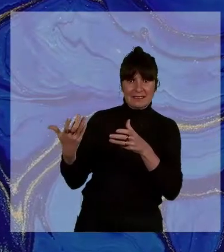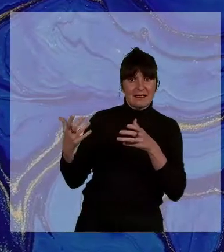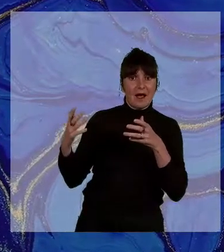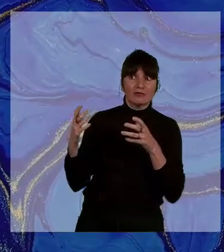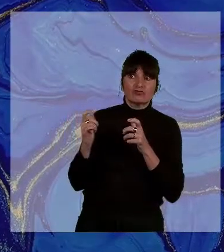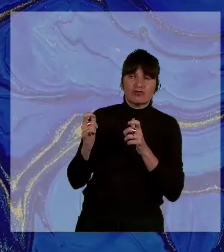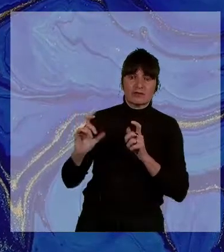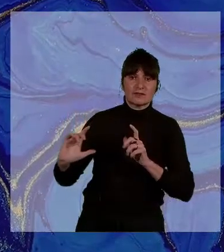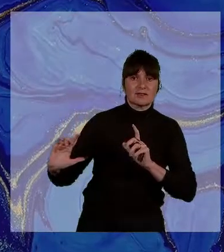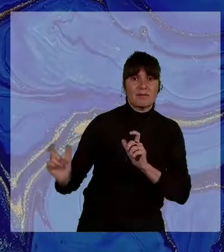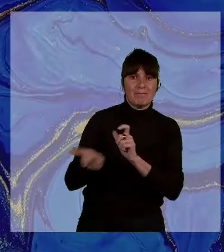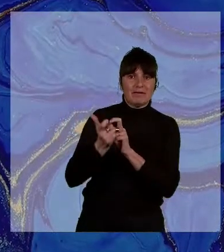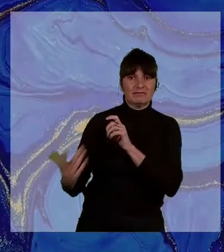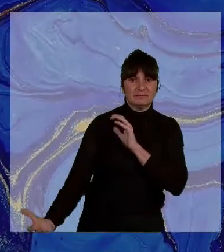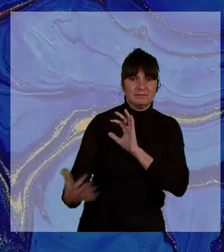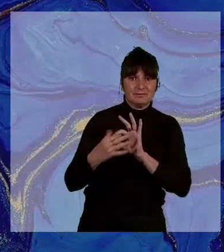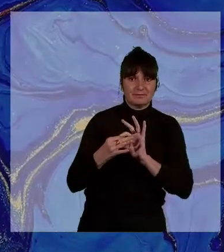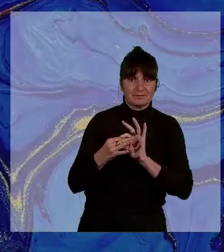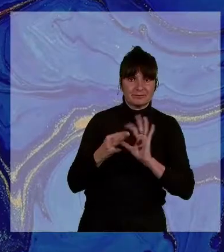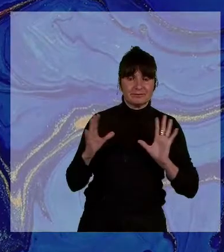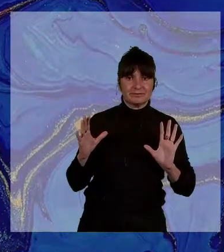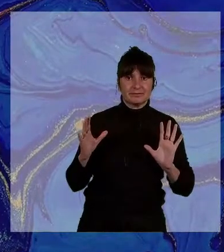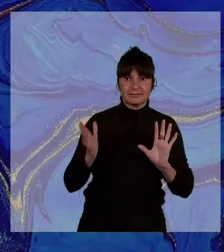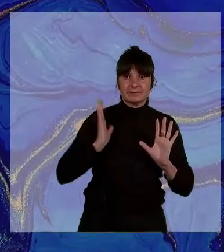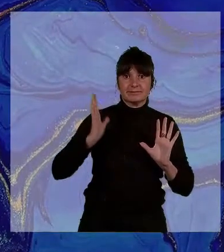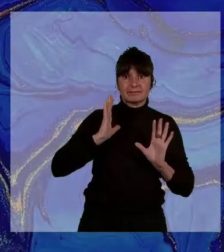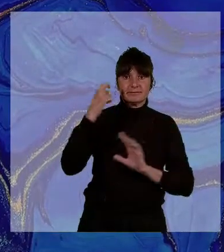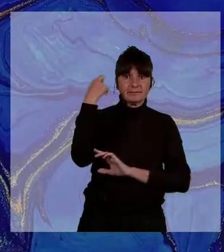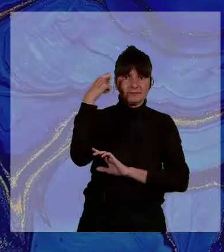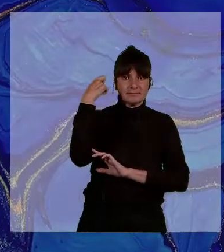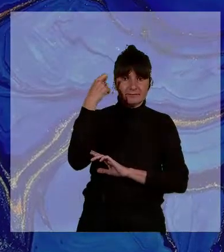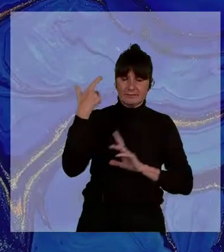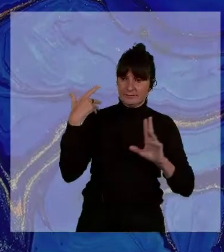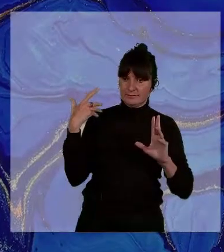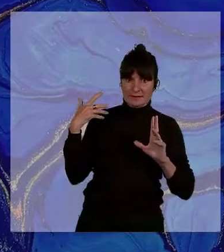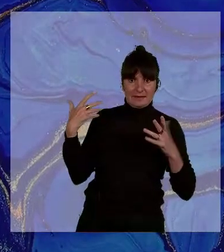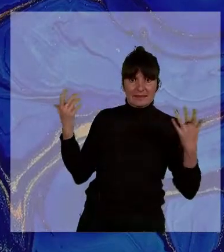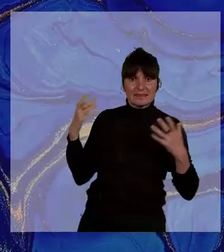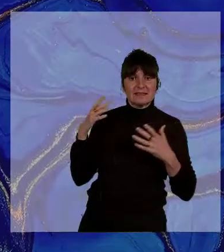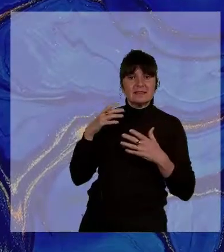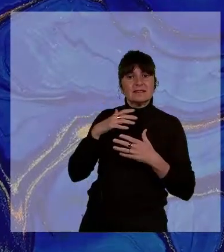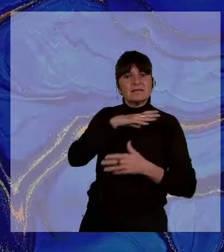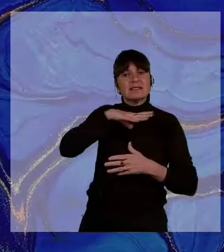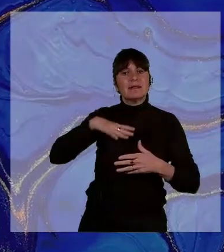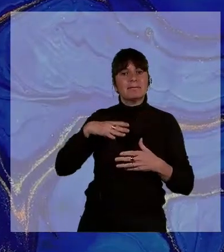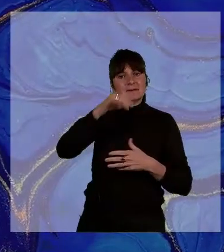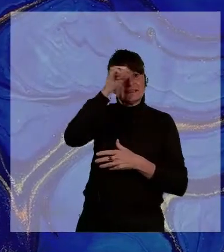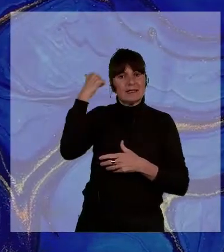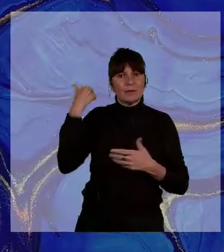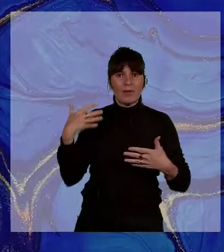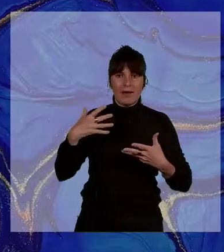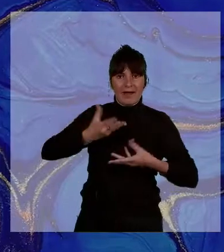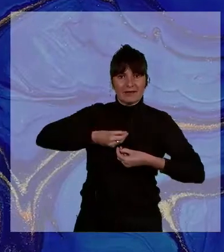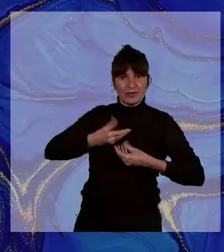et ce président, l'ancienne présidente et la maire qui nous accueille aujourd'hui, Madame Hidalgo,